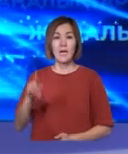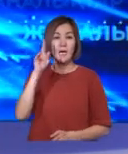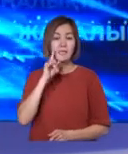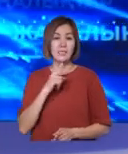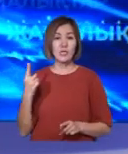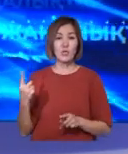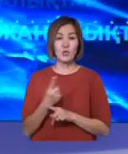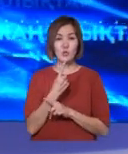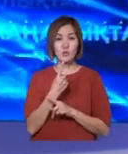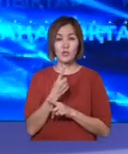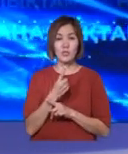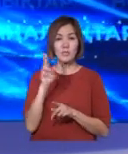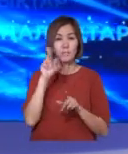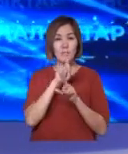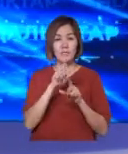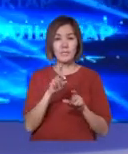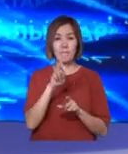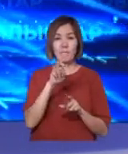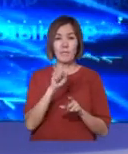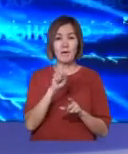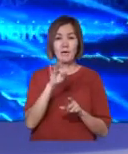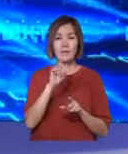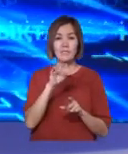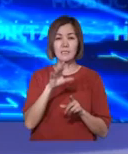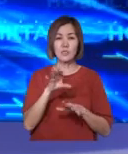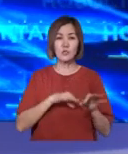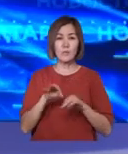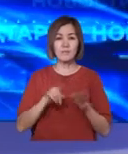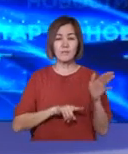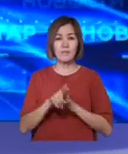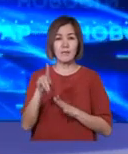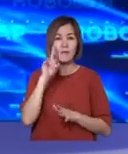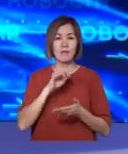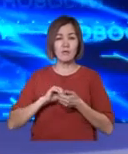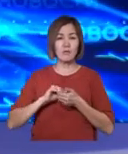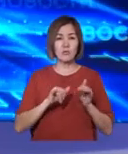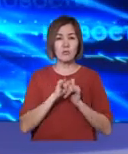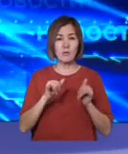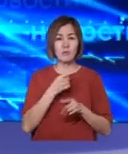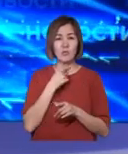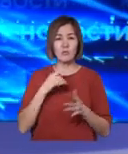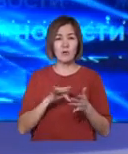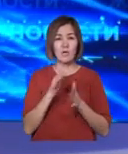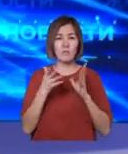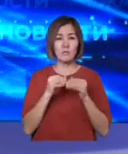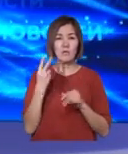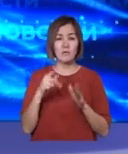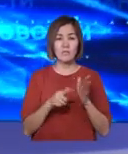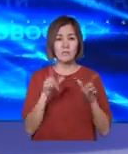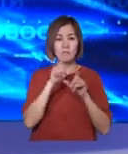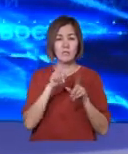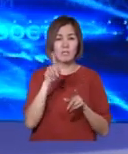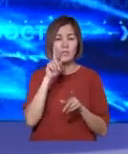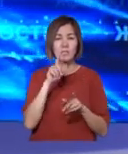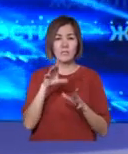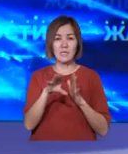Елімізде тұңғыш рет мектеп барысы жобасы басталды. Мақсаты қазақ күресін дамыту, Талдықорған қаласы бойынша 27 мектептен жас